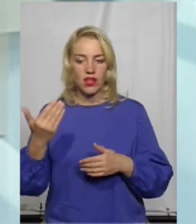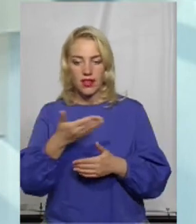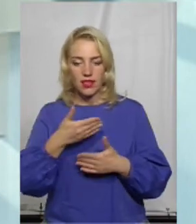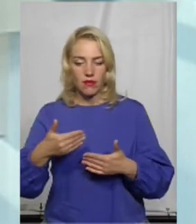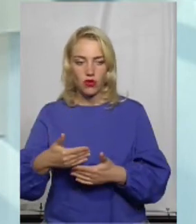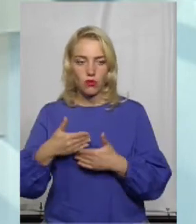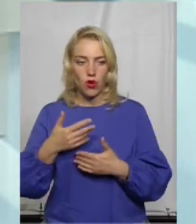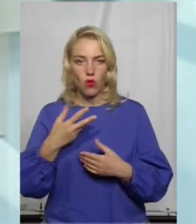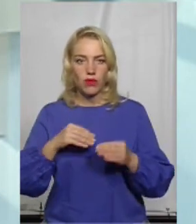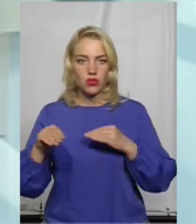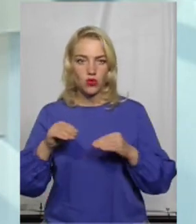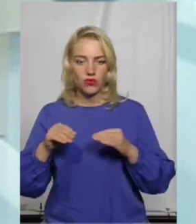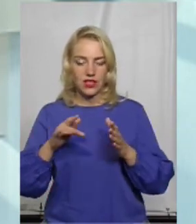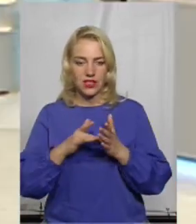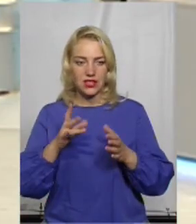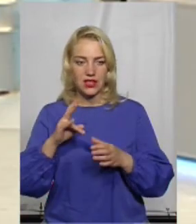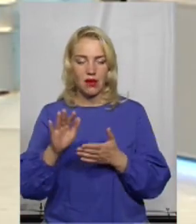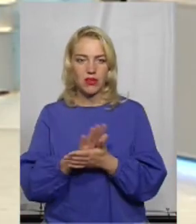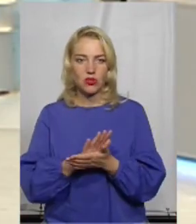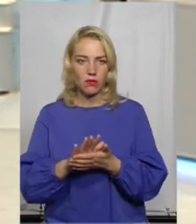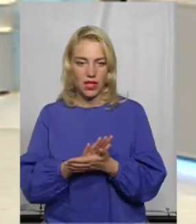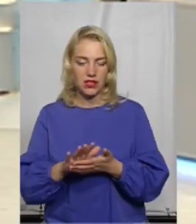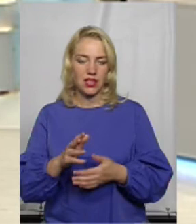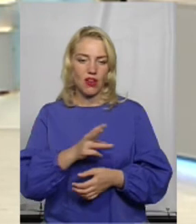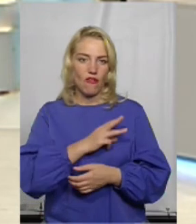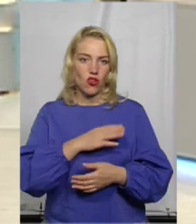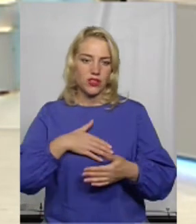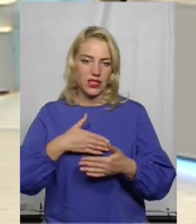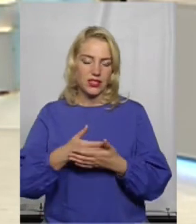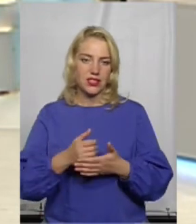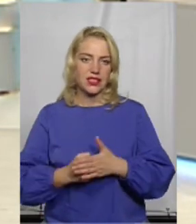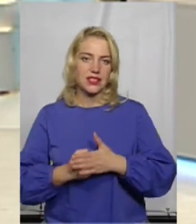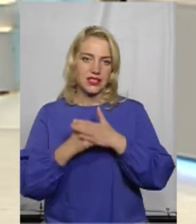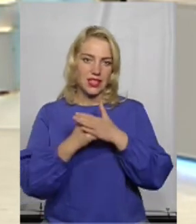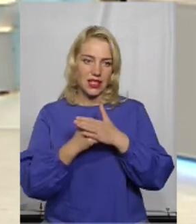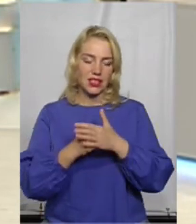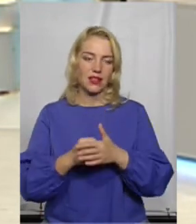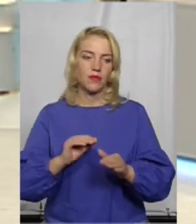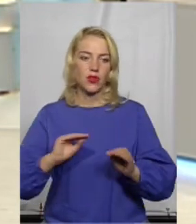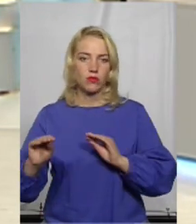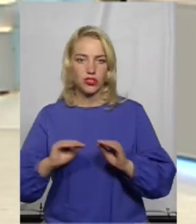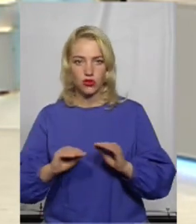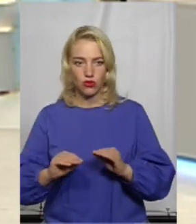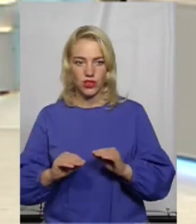в облаштуванні центру на таких, на безоплатних волонтерських засадах і